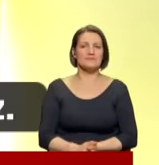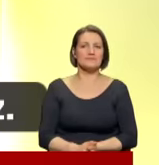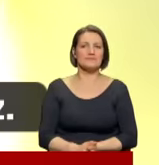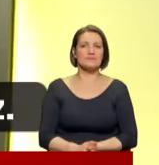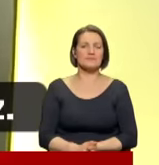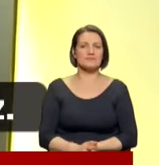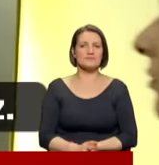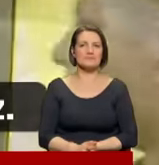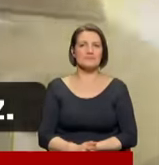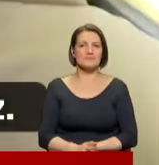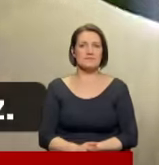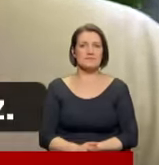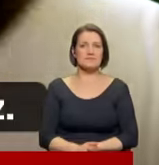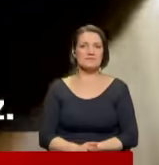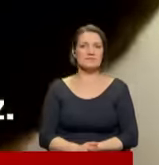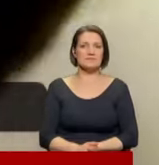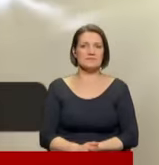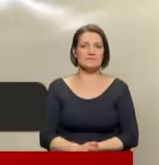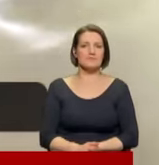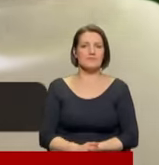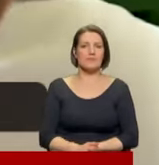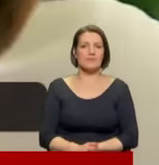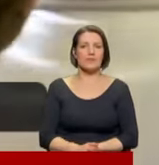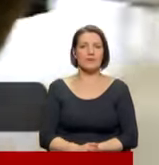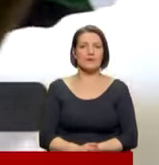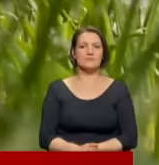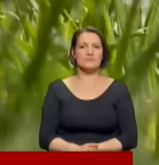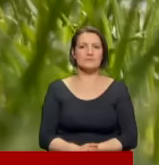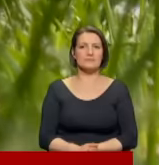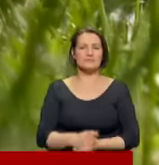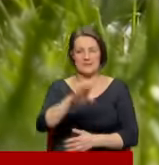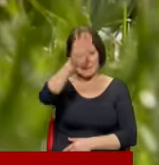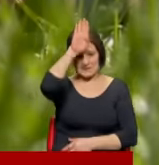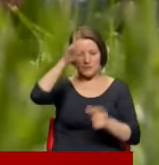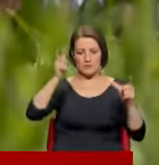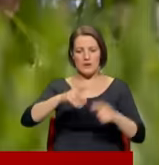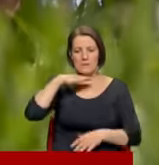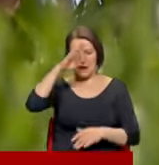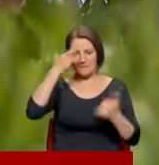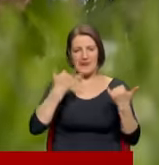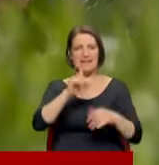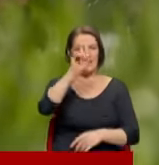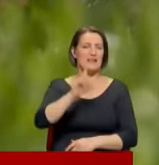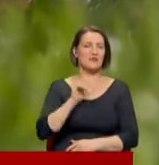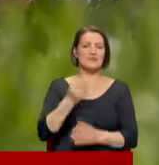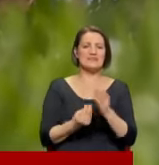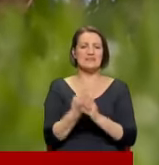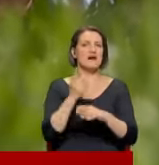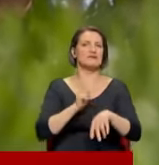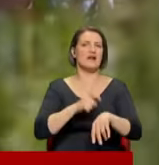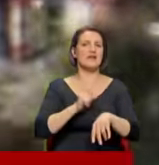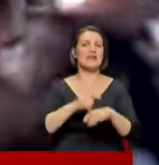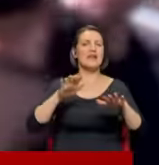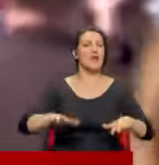Birazcık gidelim lütfen, burada nefes alamıyoruz. Ya çocuklarlar abi ya. İstanbul'da bayram tatilinin ilk günü sabah